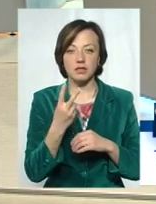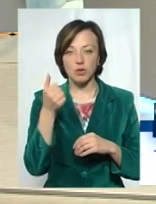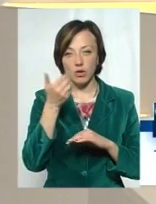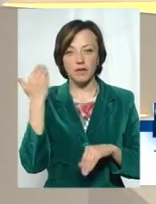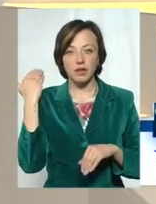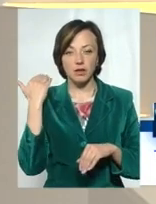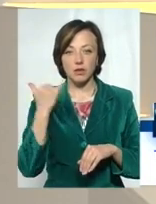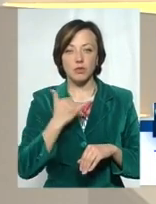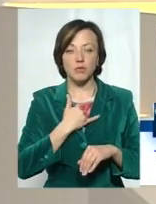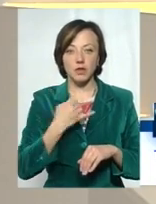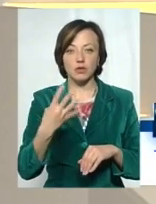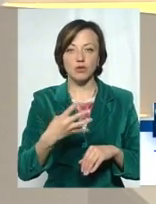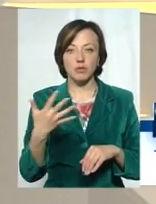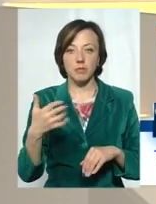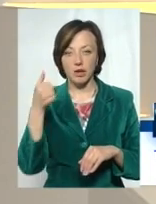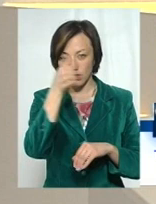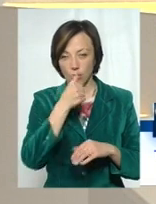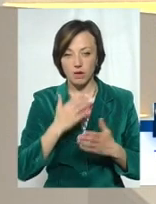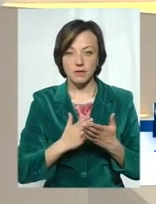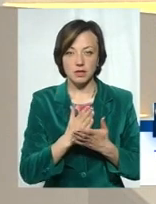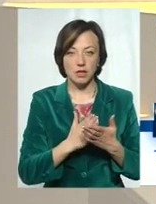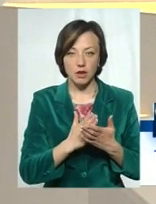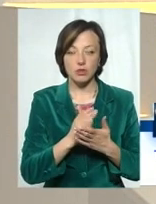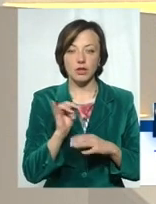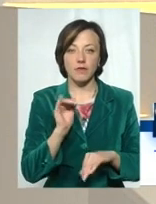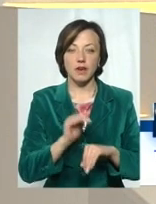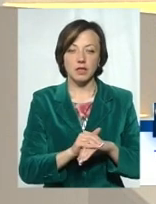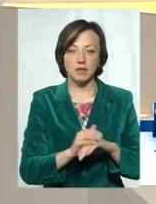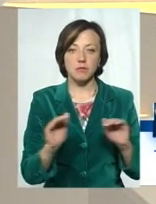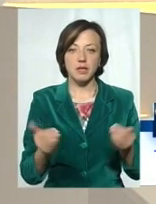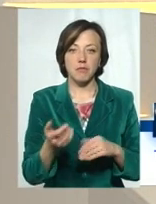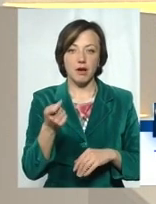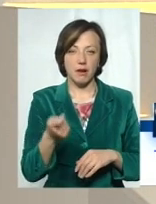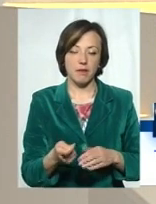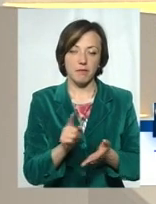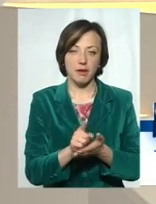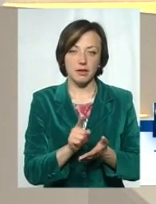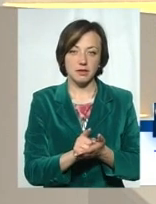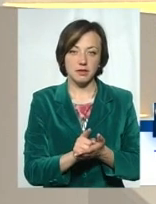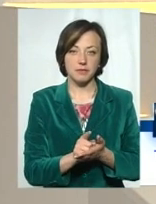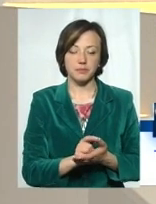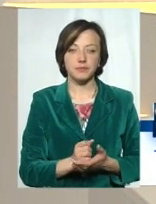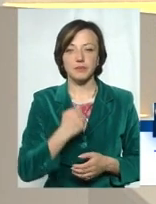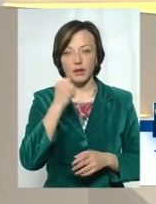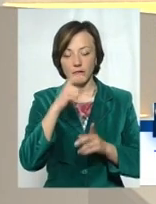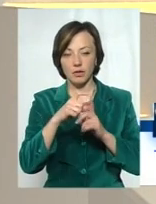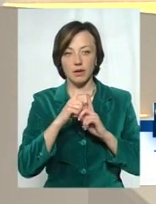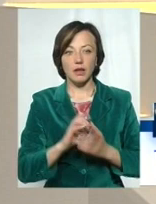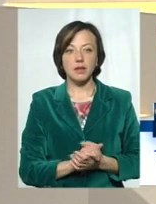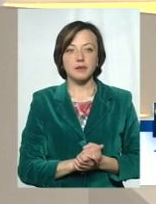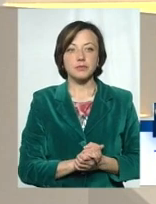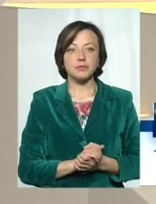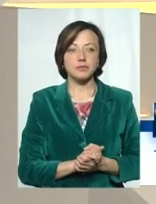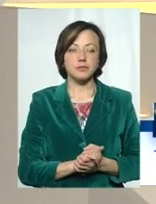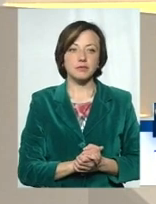мене 45 років стажу і фактично мінімальна пенсія? Дякую за відповідь, до